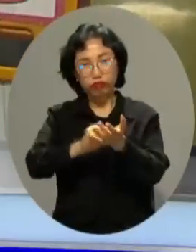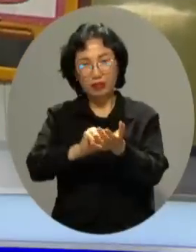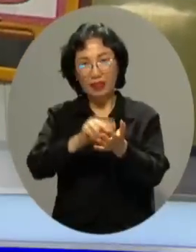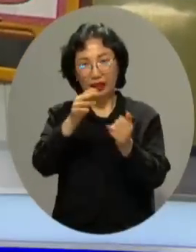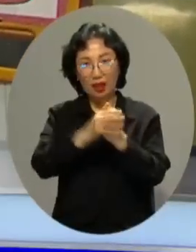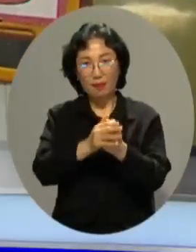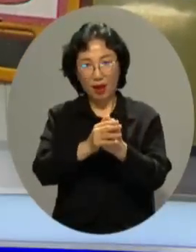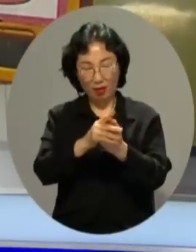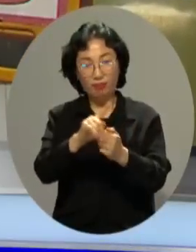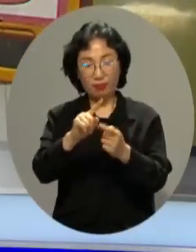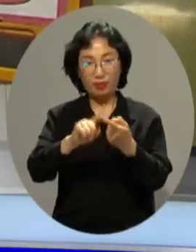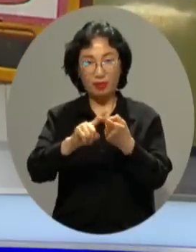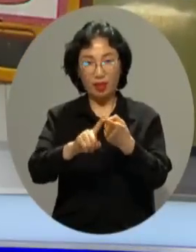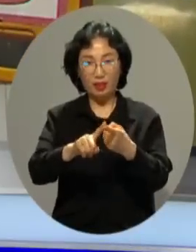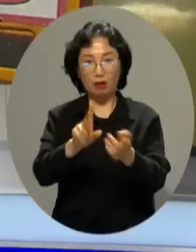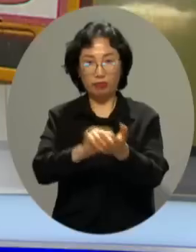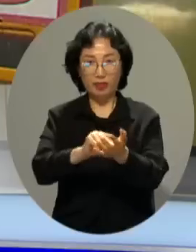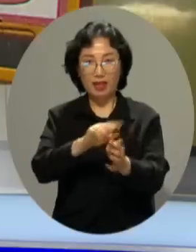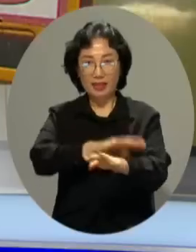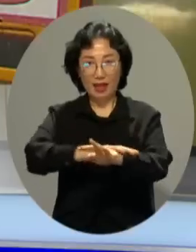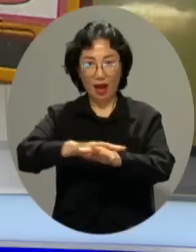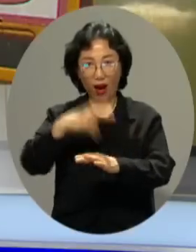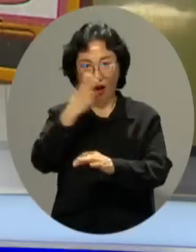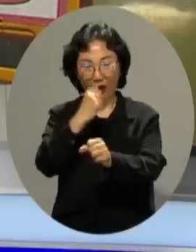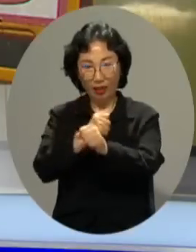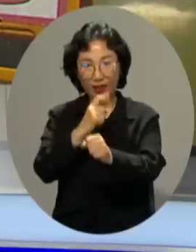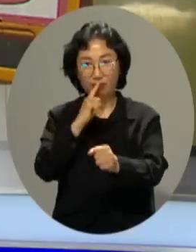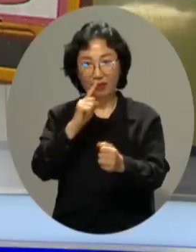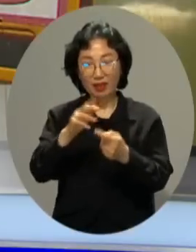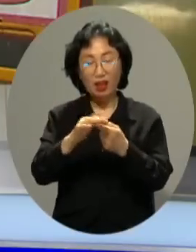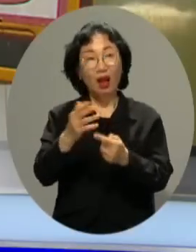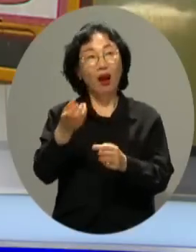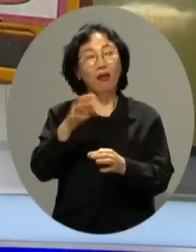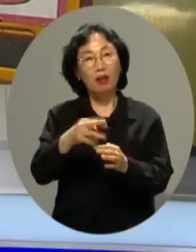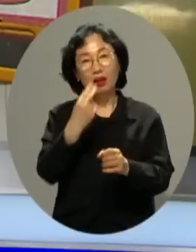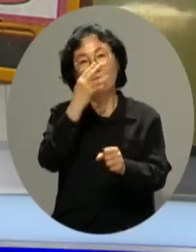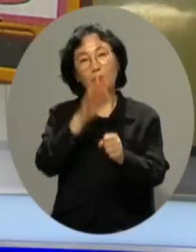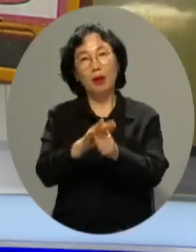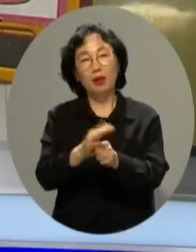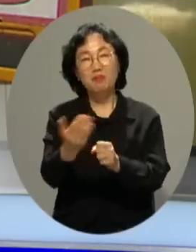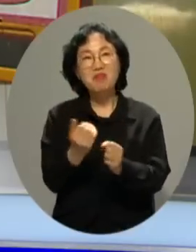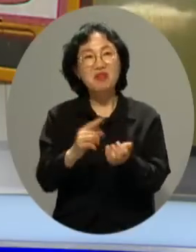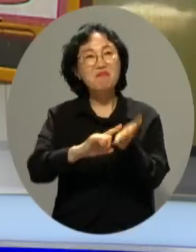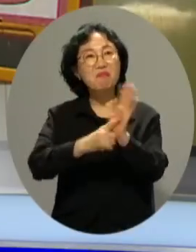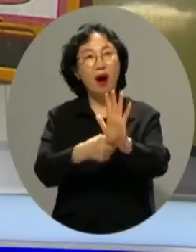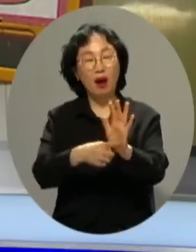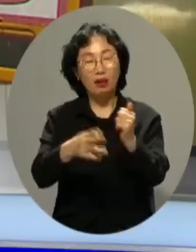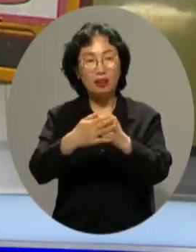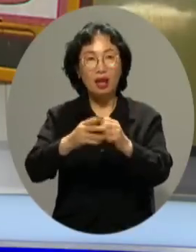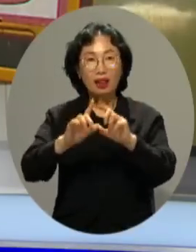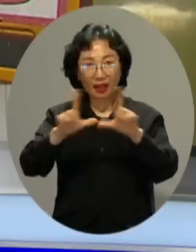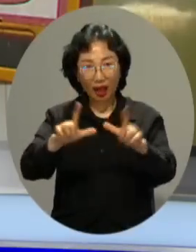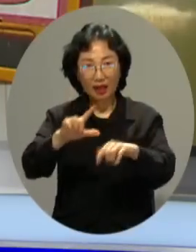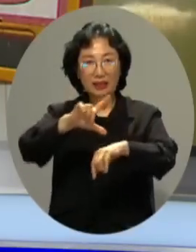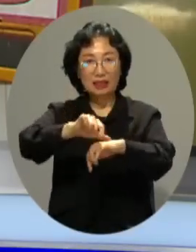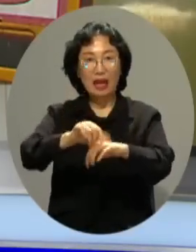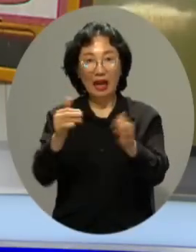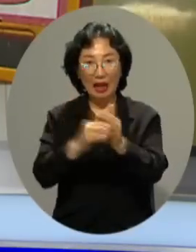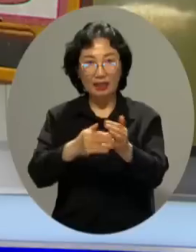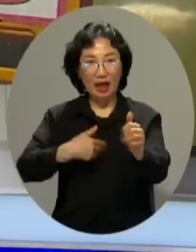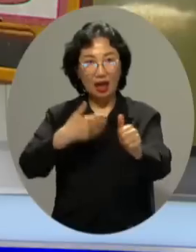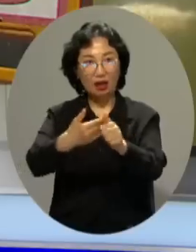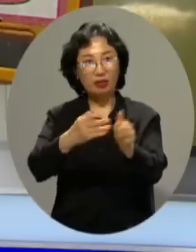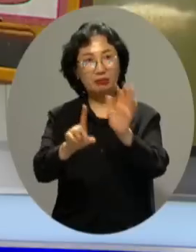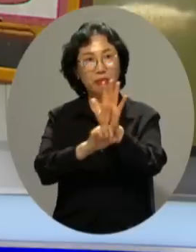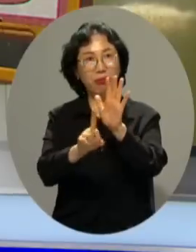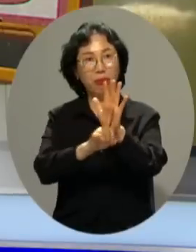기강을 잡겠다는 차원인데 황당하게도 미리 공지를 띄워 친절하게 날짜에 시간까지 알려준 사실이 드러났습니다.